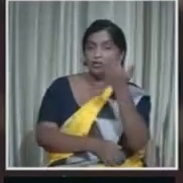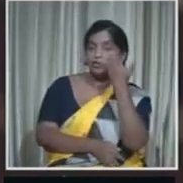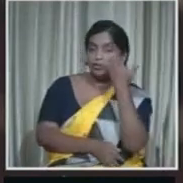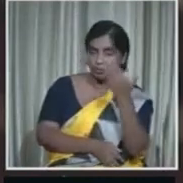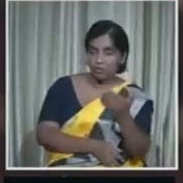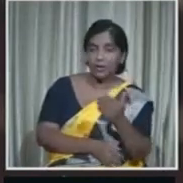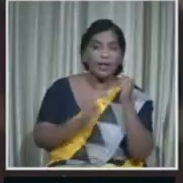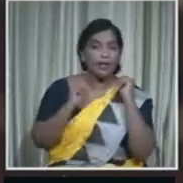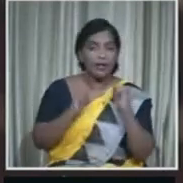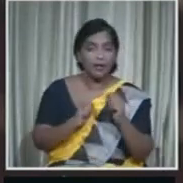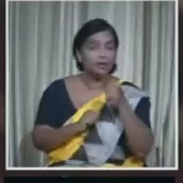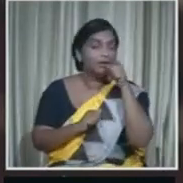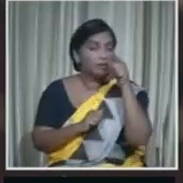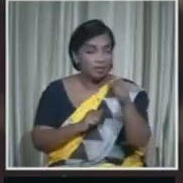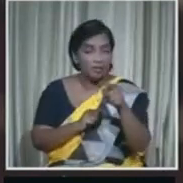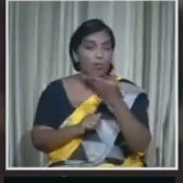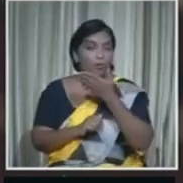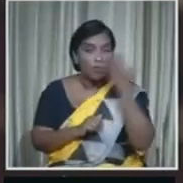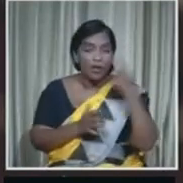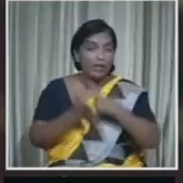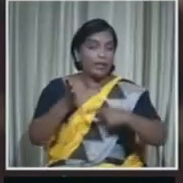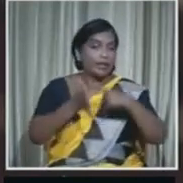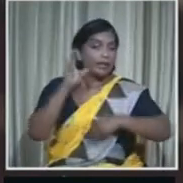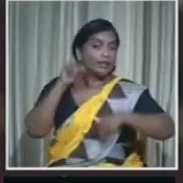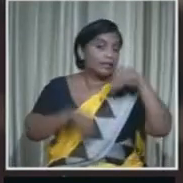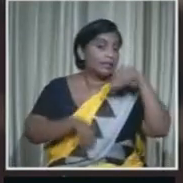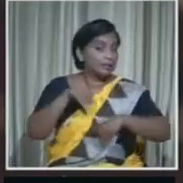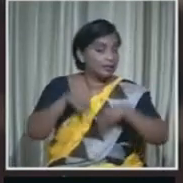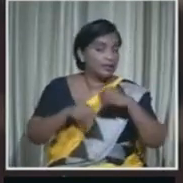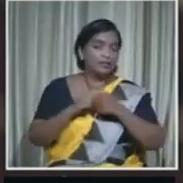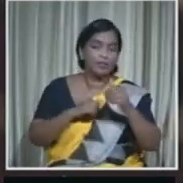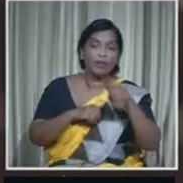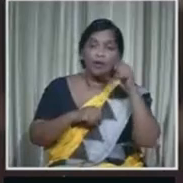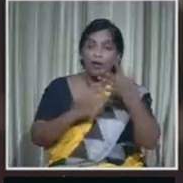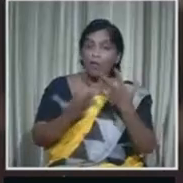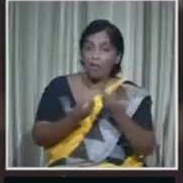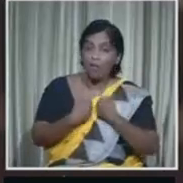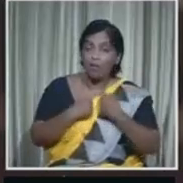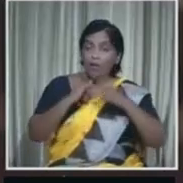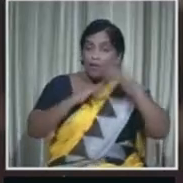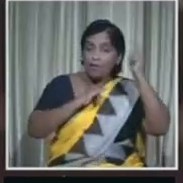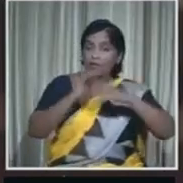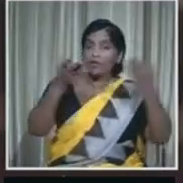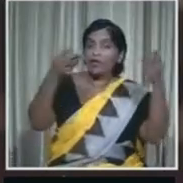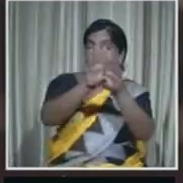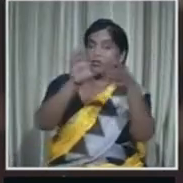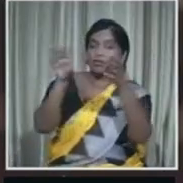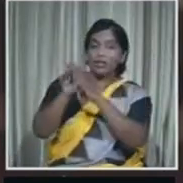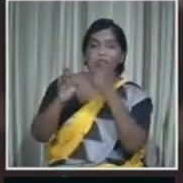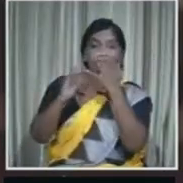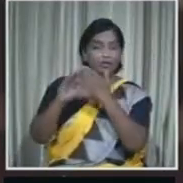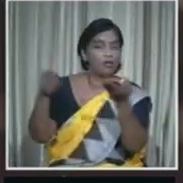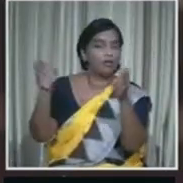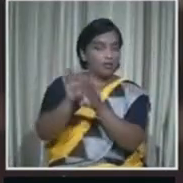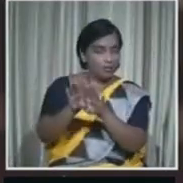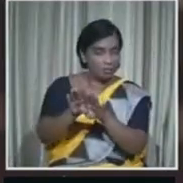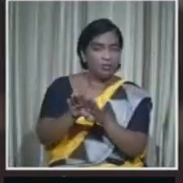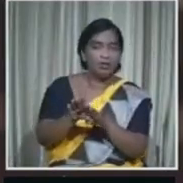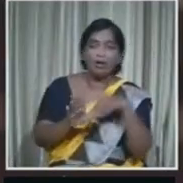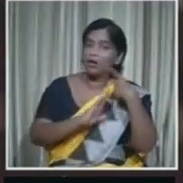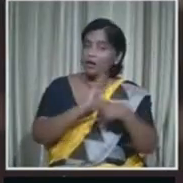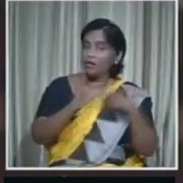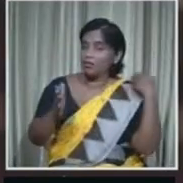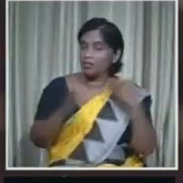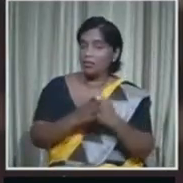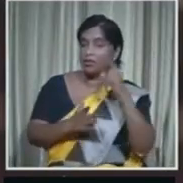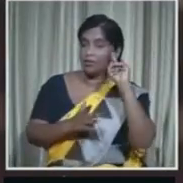එයි තමුන්නාසට පුළුවන් දේශපාලනය කරන්න. තමුන්නාසට ඕනේ විශ්වවිද්‍යාල ටික වහන්න. පාසල් ටික වහන්න. ලංකා ඉතිහාසයේ